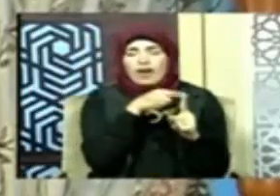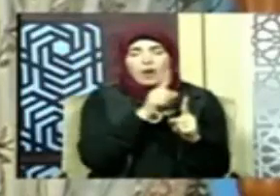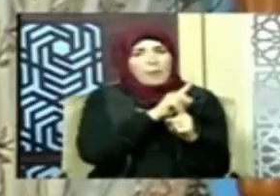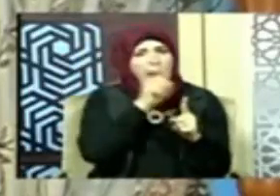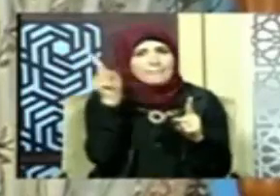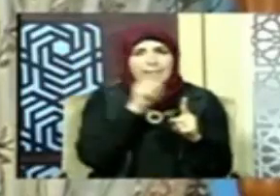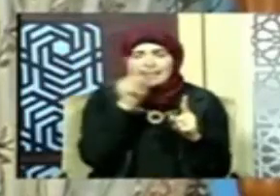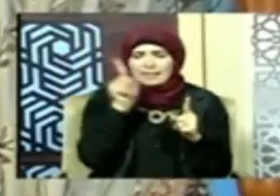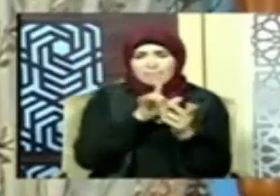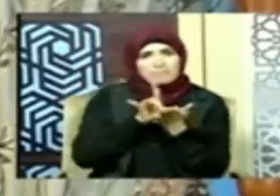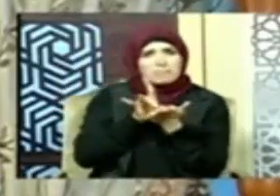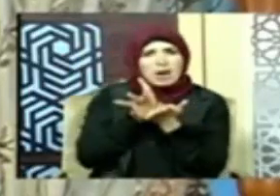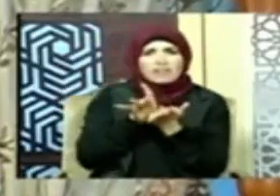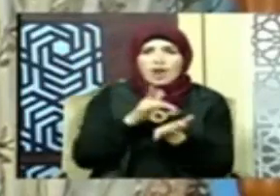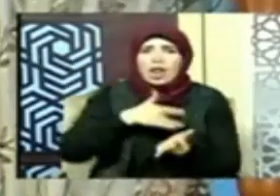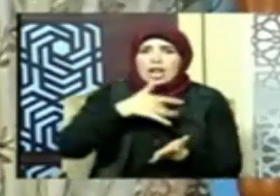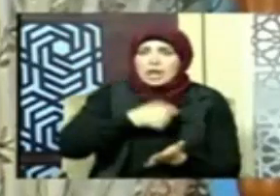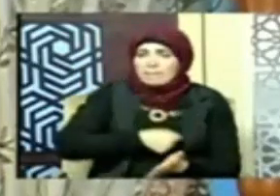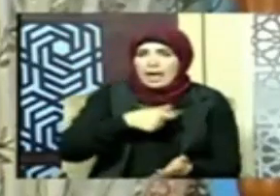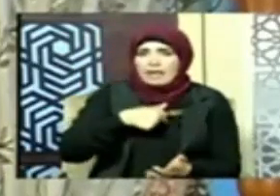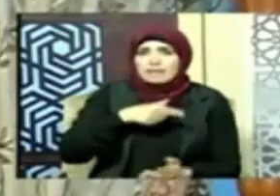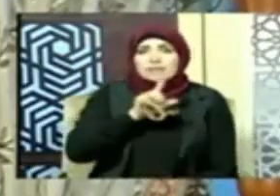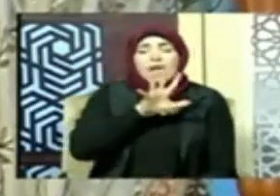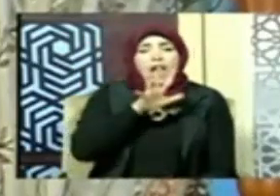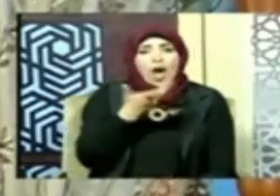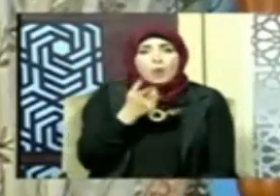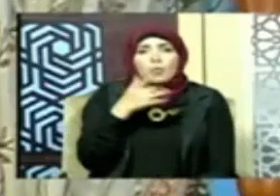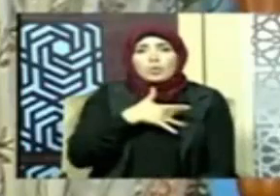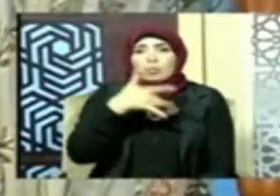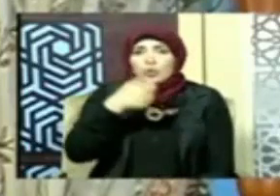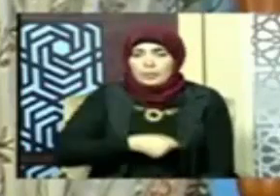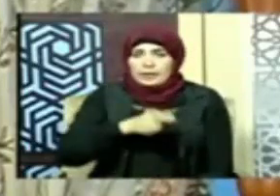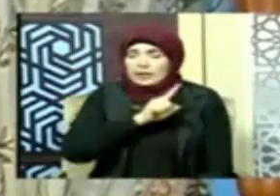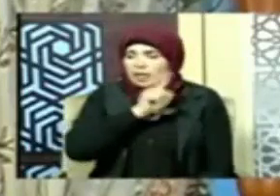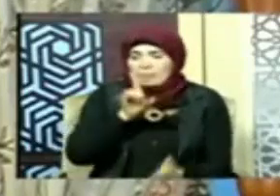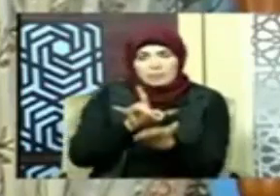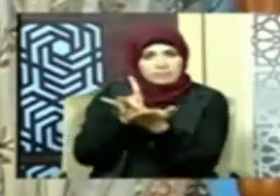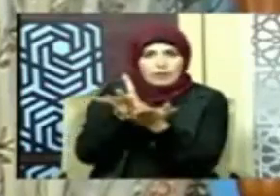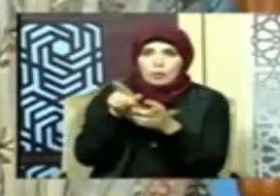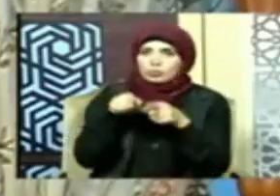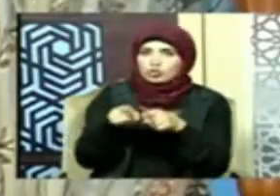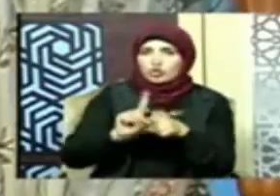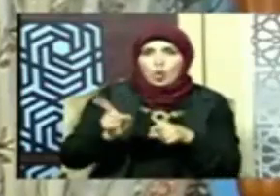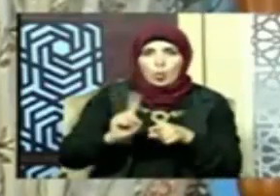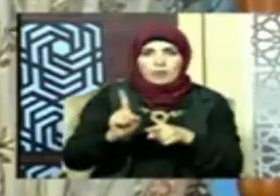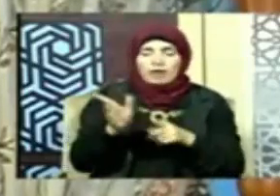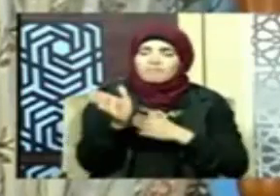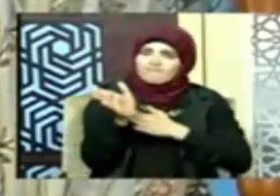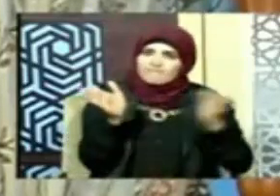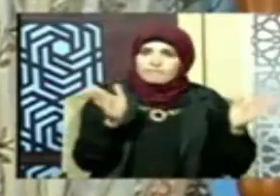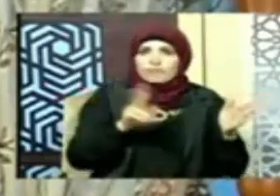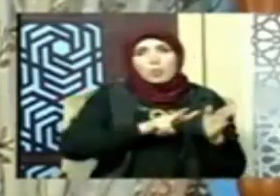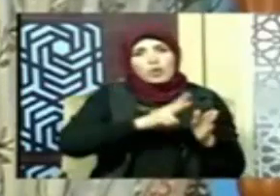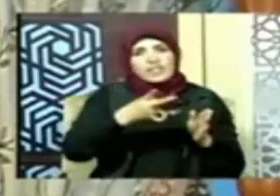لا بالإيمان ولا بالمؤمنين على الإطلاق، لأن المؤمن